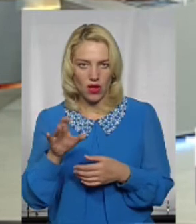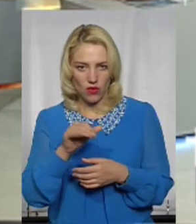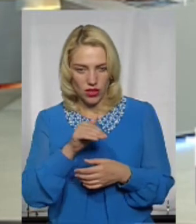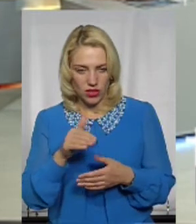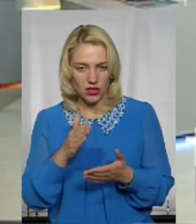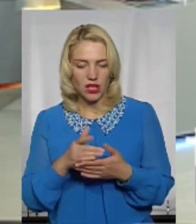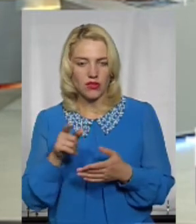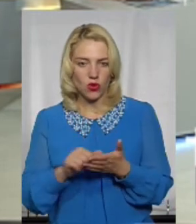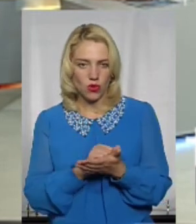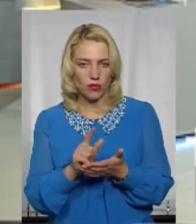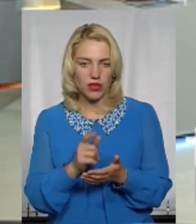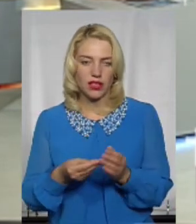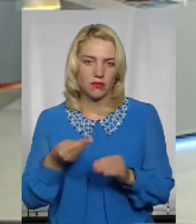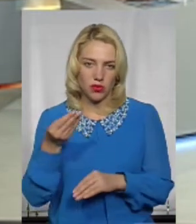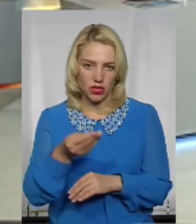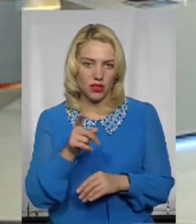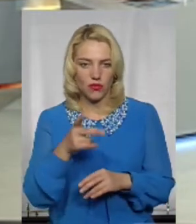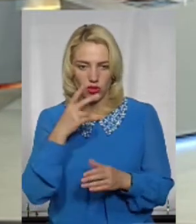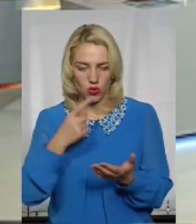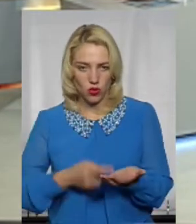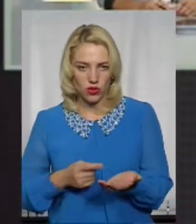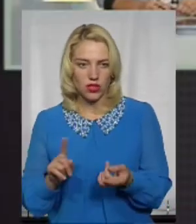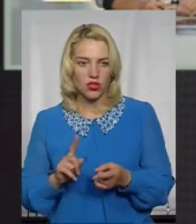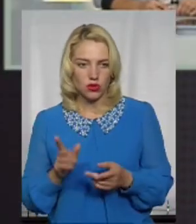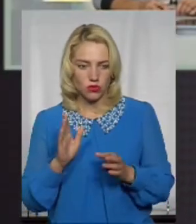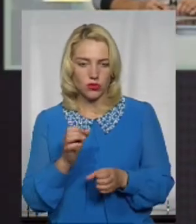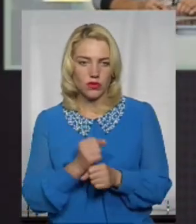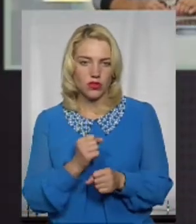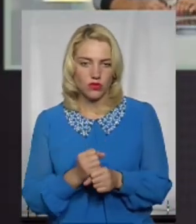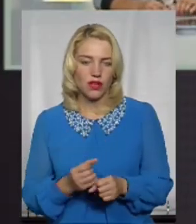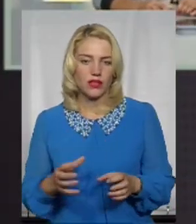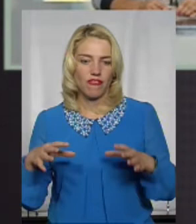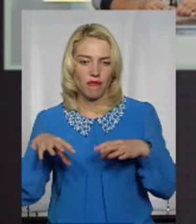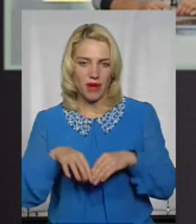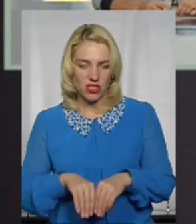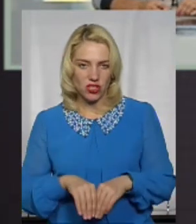документи, які вони подали, вони доказали, що вони будуть працювати в межах